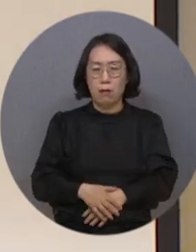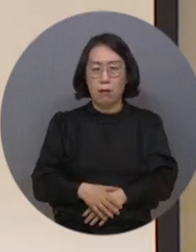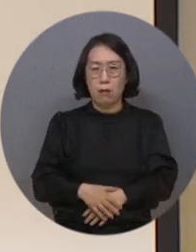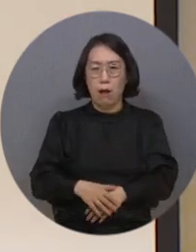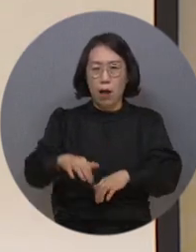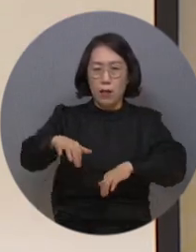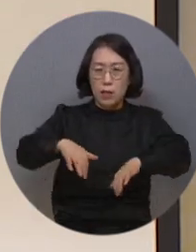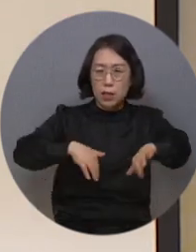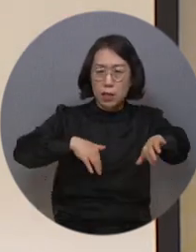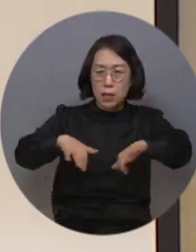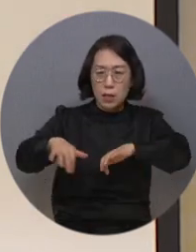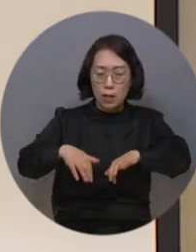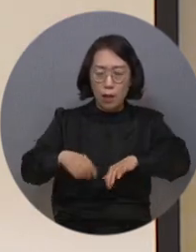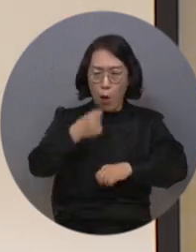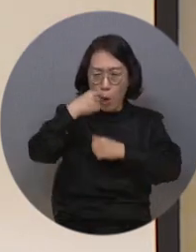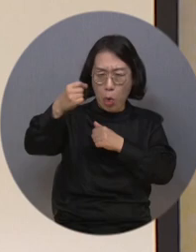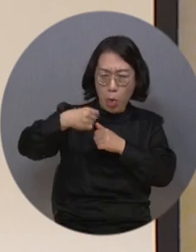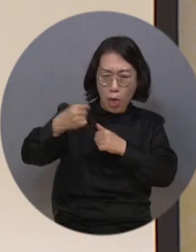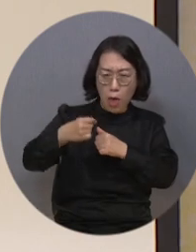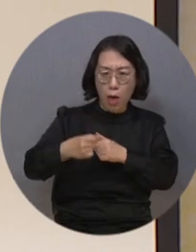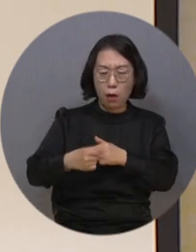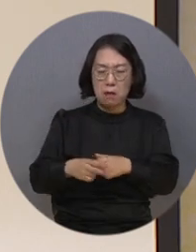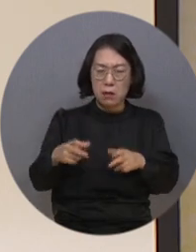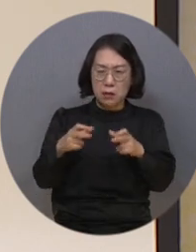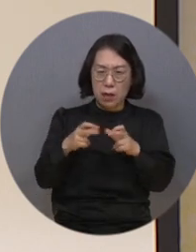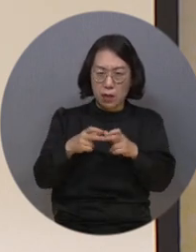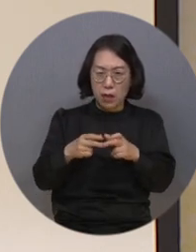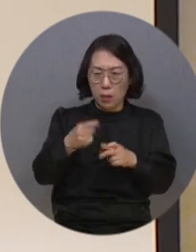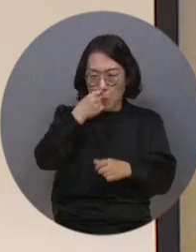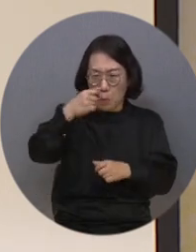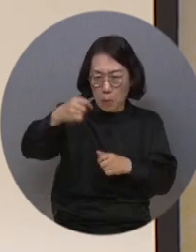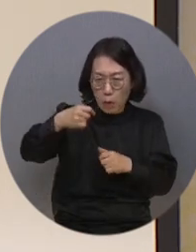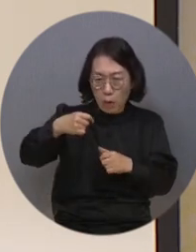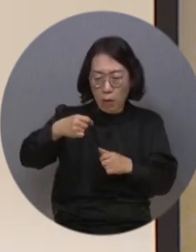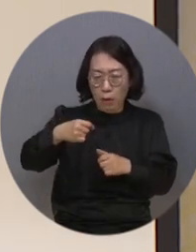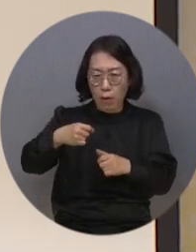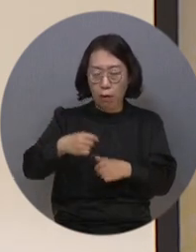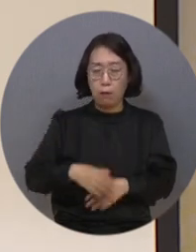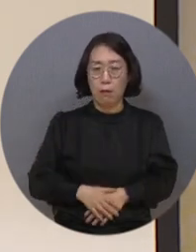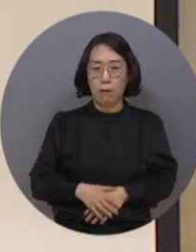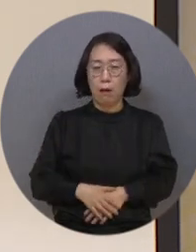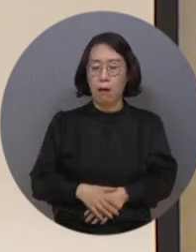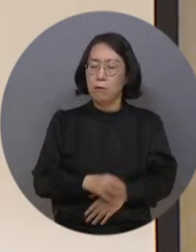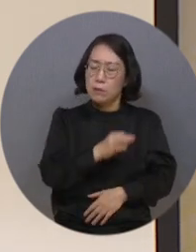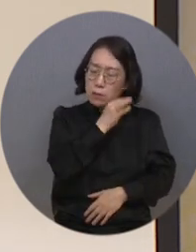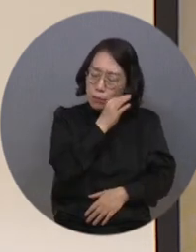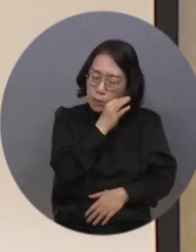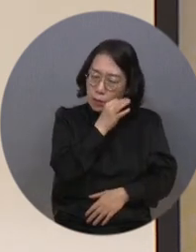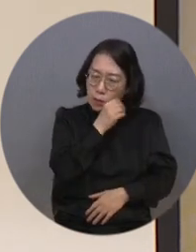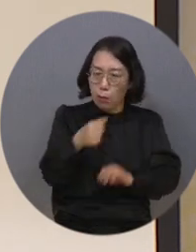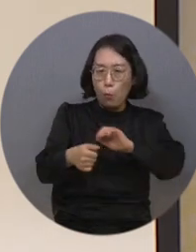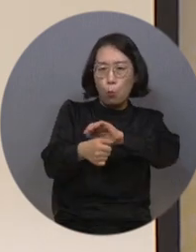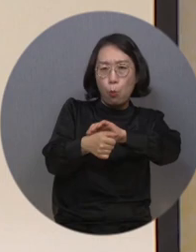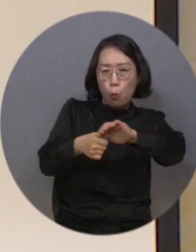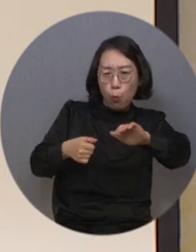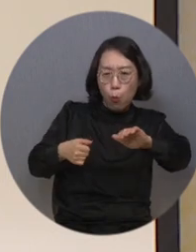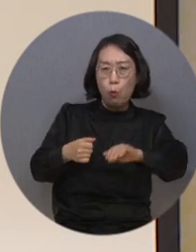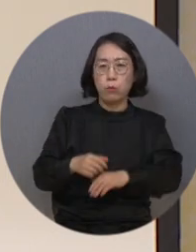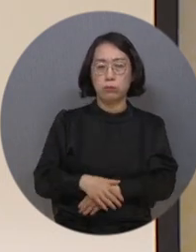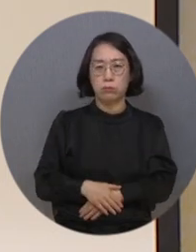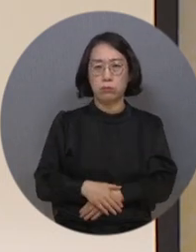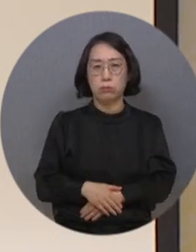저기 장애인간다고 막 소리를, 애들 3살짜리, 4살짜리 애들이 소리를 치는 거예요. 예, 그게 모르고 하는